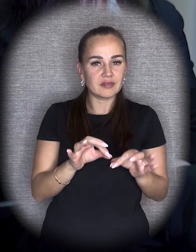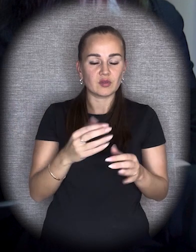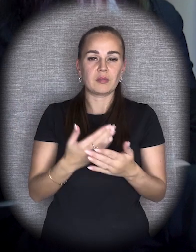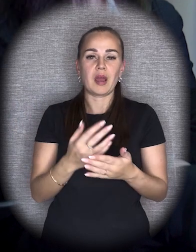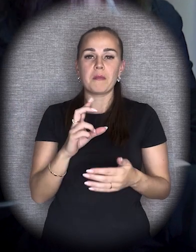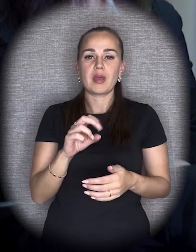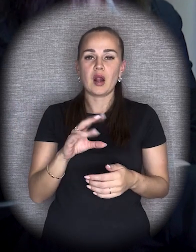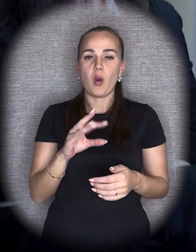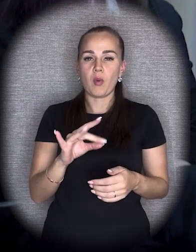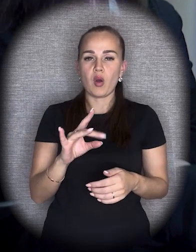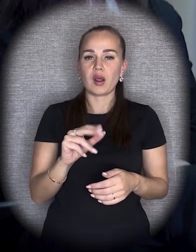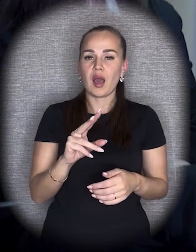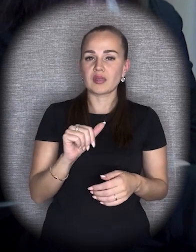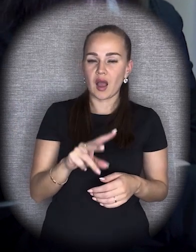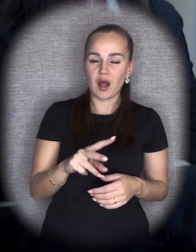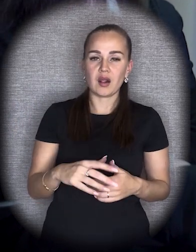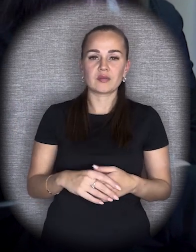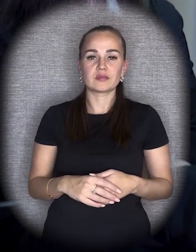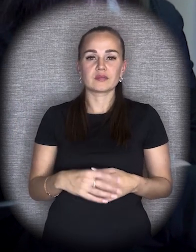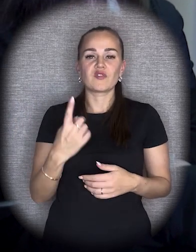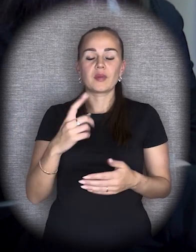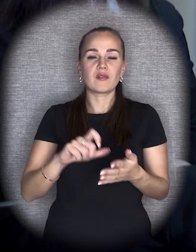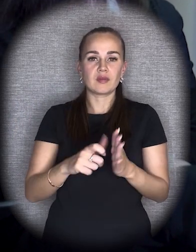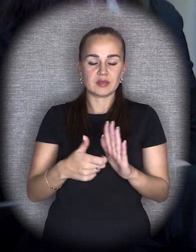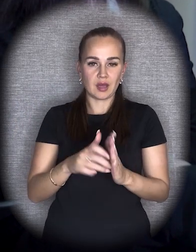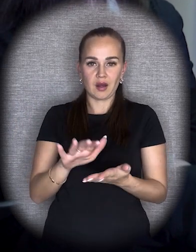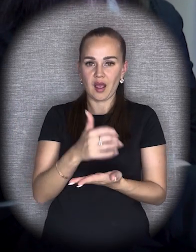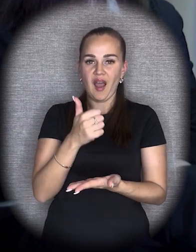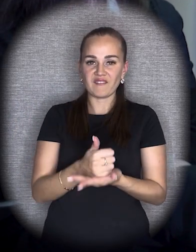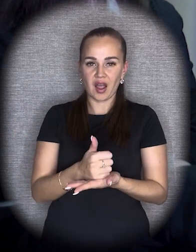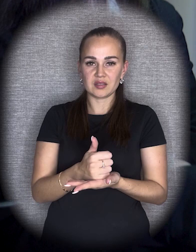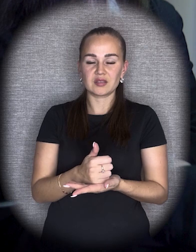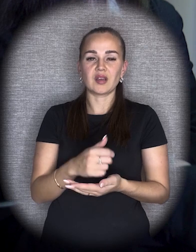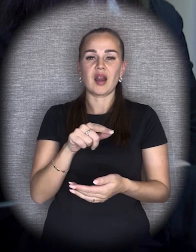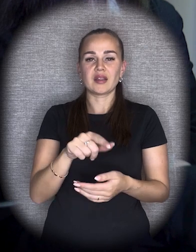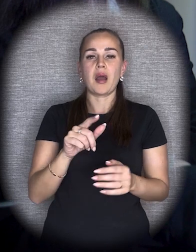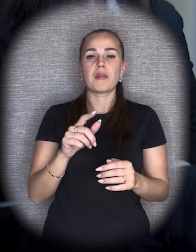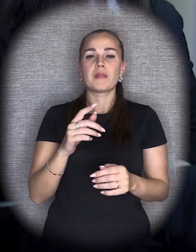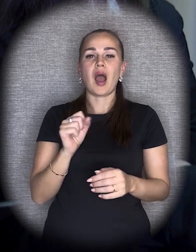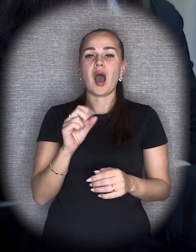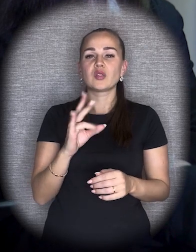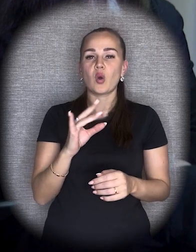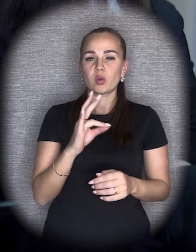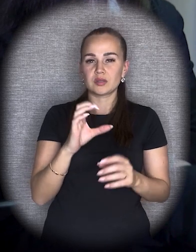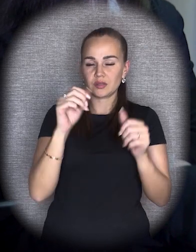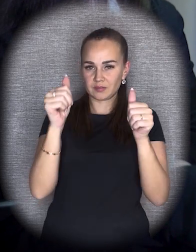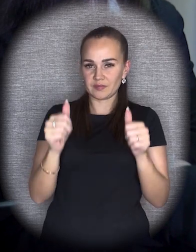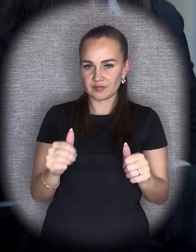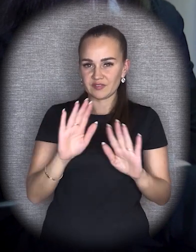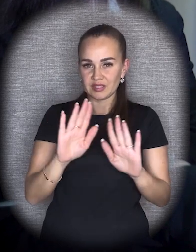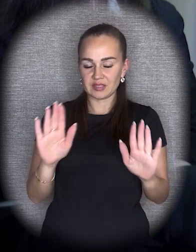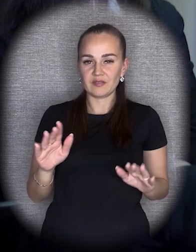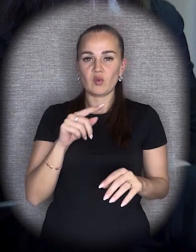Беломорканале. Потом вот в первом зале, в Иван-зале, где у нас некий такой анонс выставки, мы сделали ленту